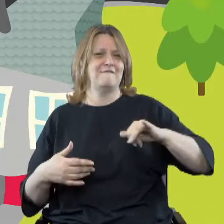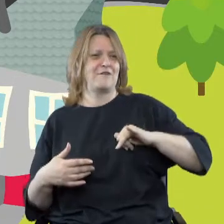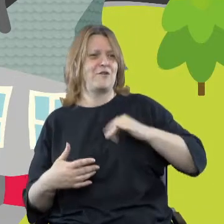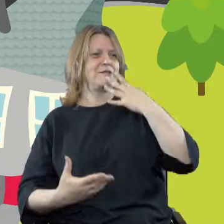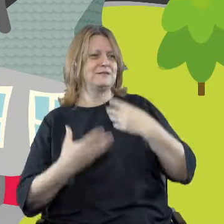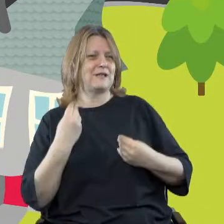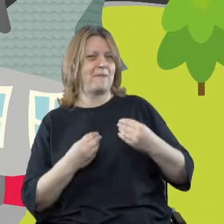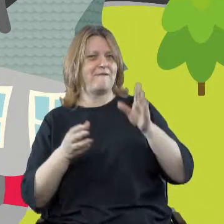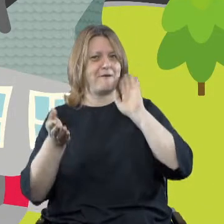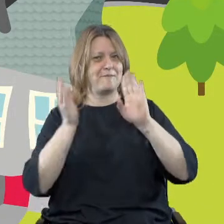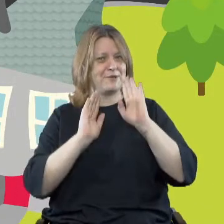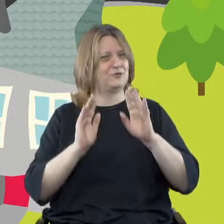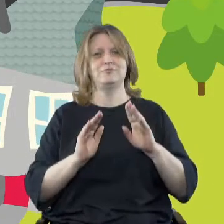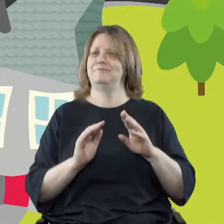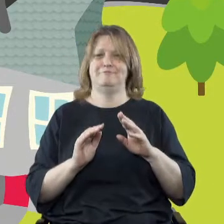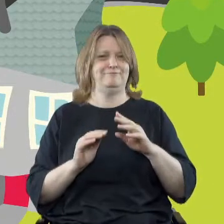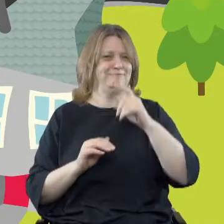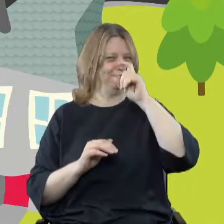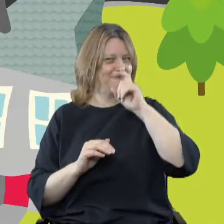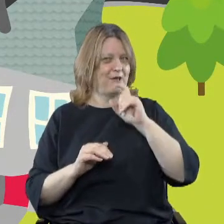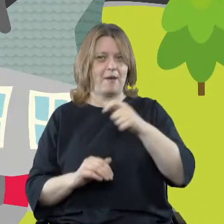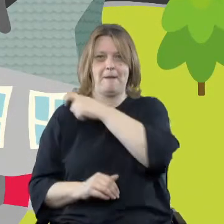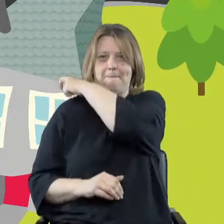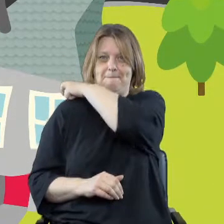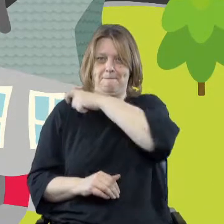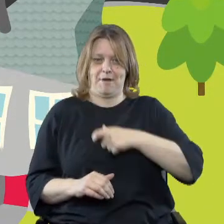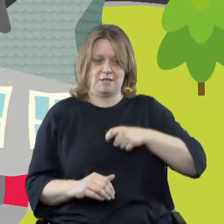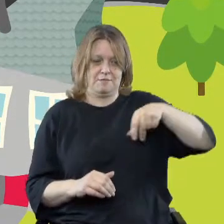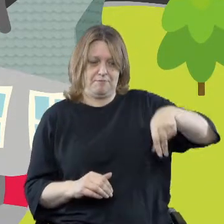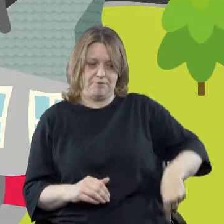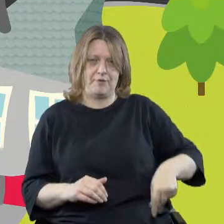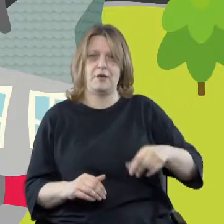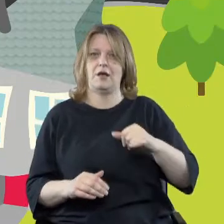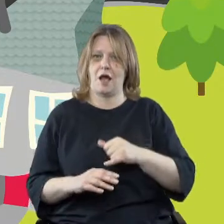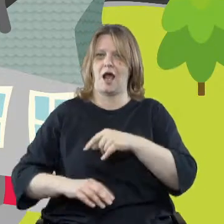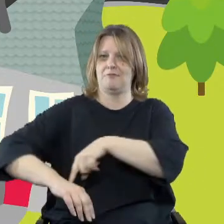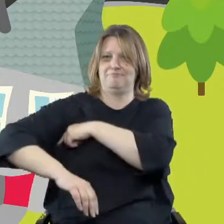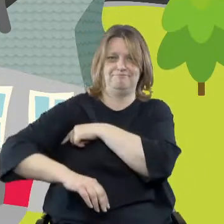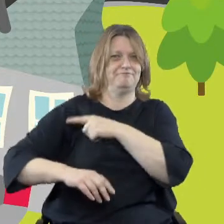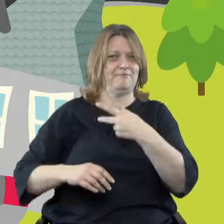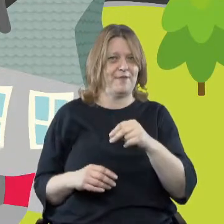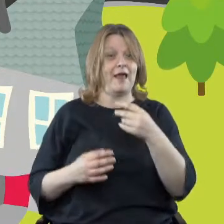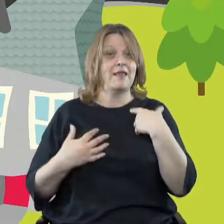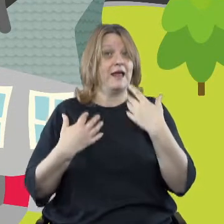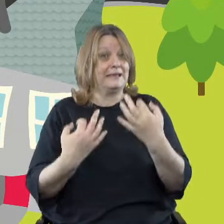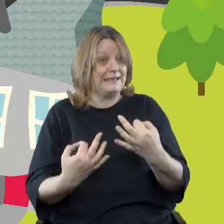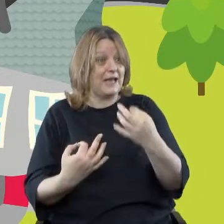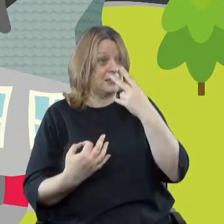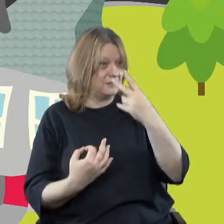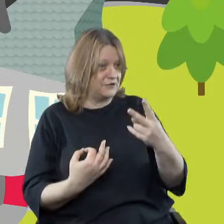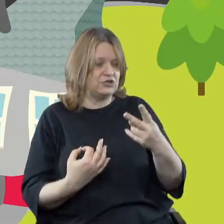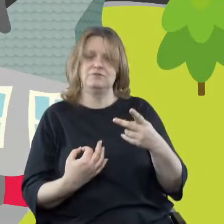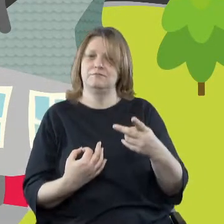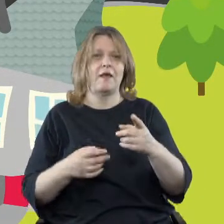ale pas powinien być nie dość, że zapięty, to powinno to być zrobione prawidłowo. Więc pamiętamy, że tak jak Tirek w tej chwili, pasa